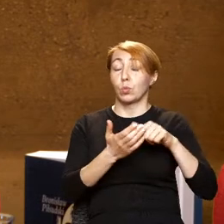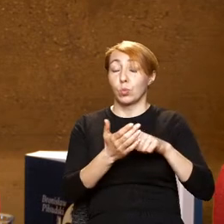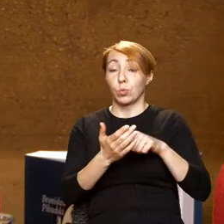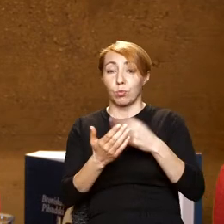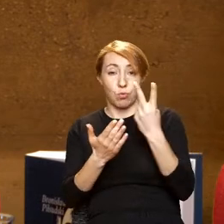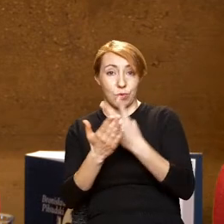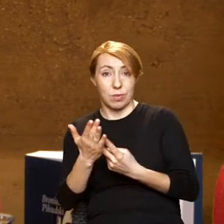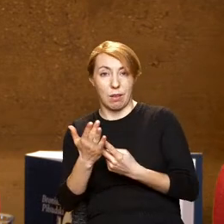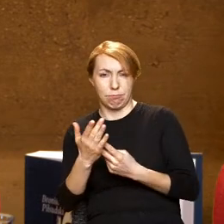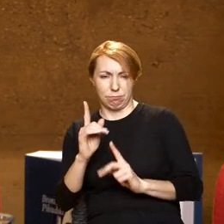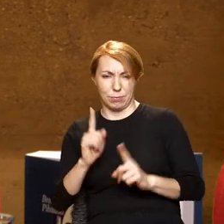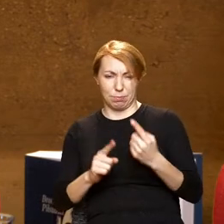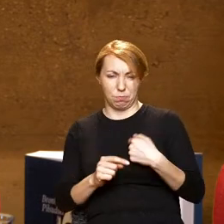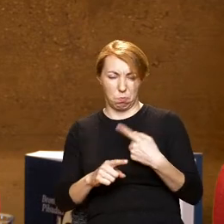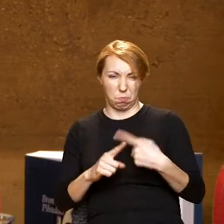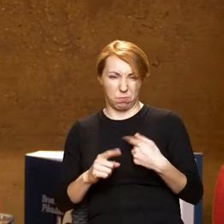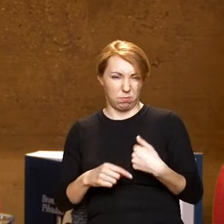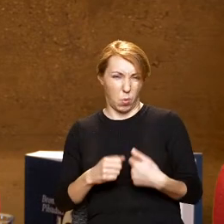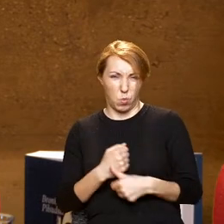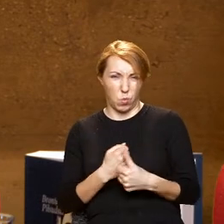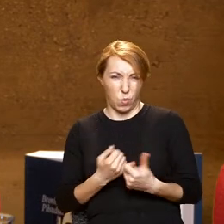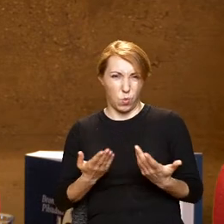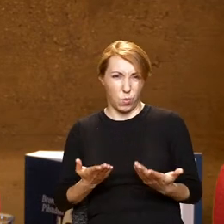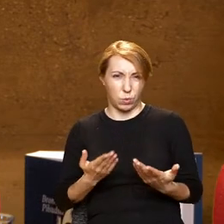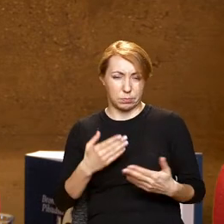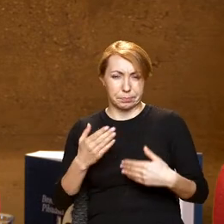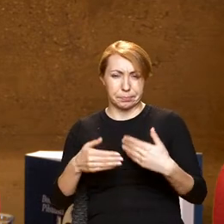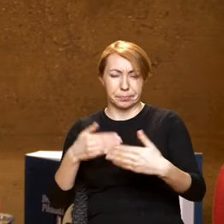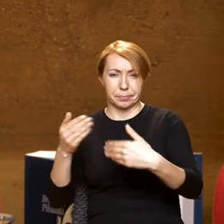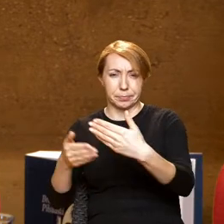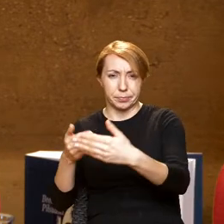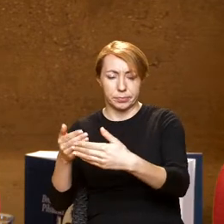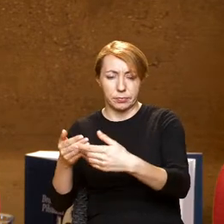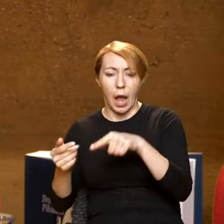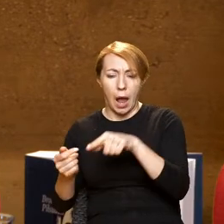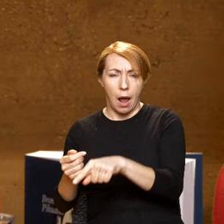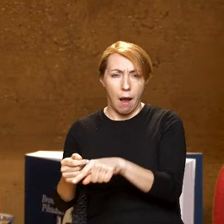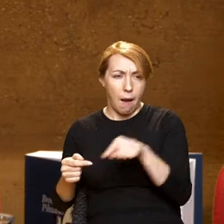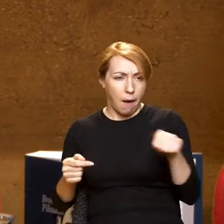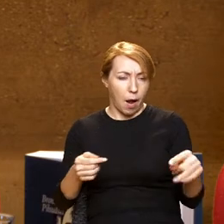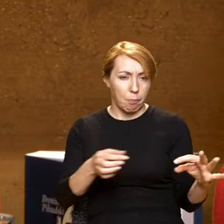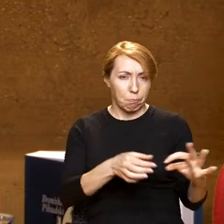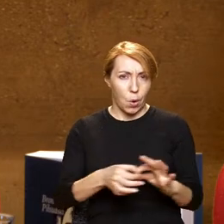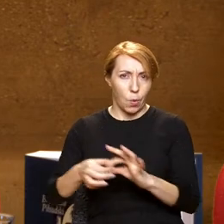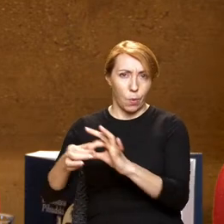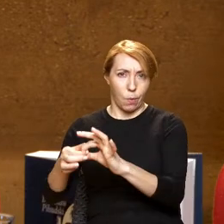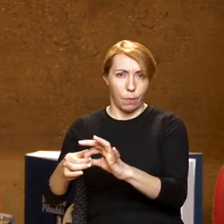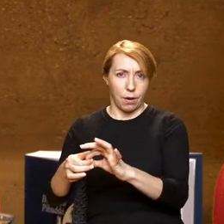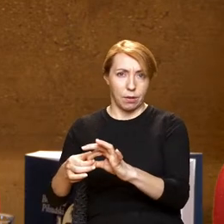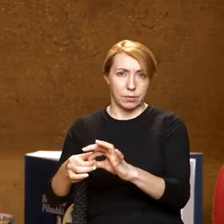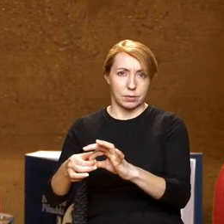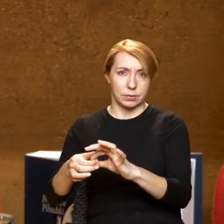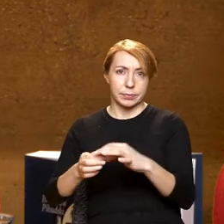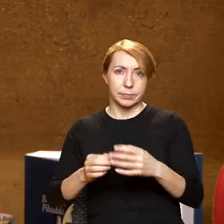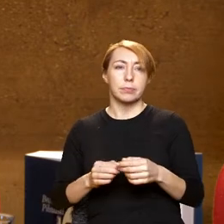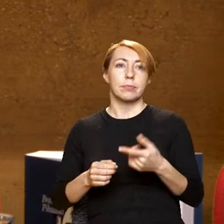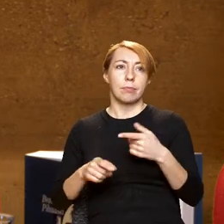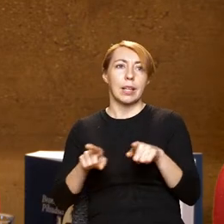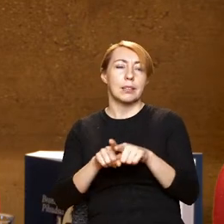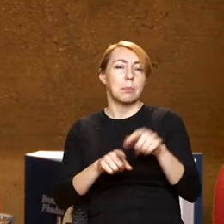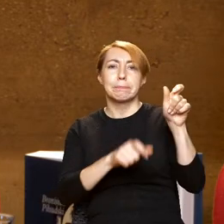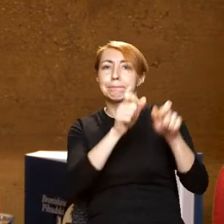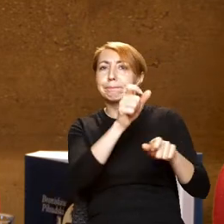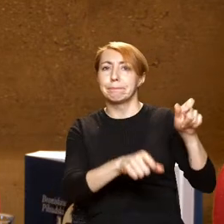tekst, czasami nie rozumiejąc, o co chodzi, i dopiero wpadałam po jakimś czasie. To samo dotyczy